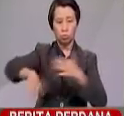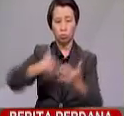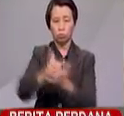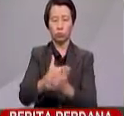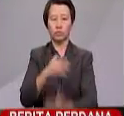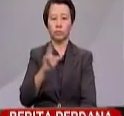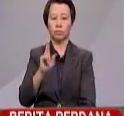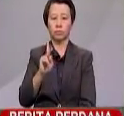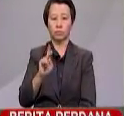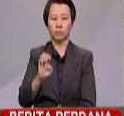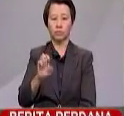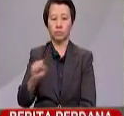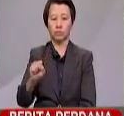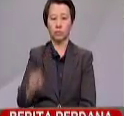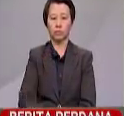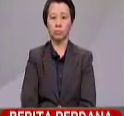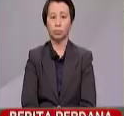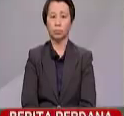kes.